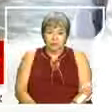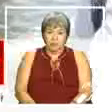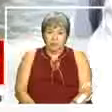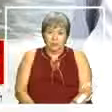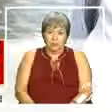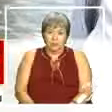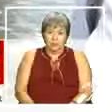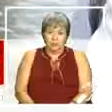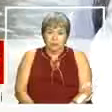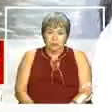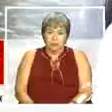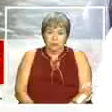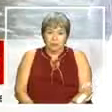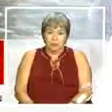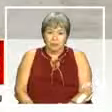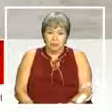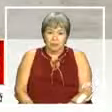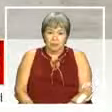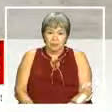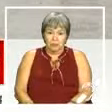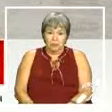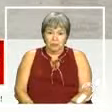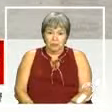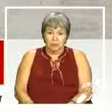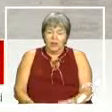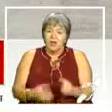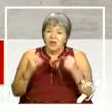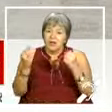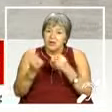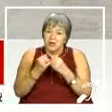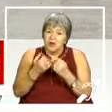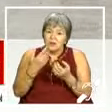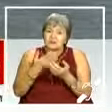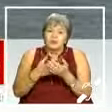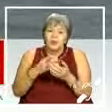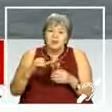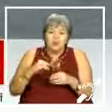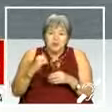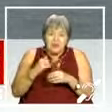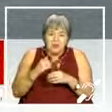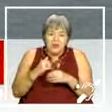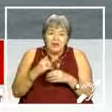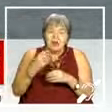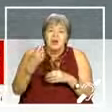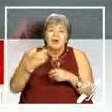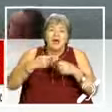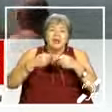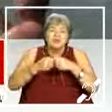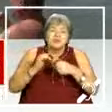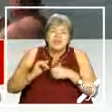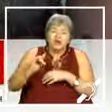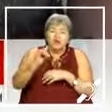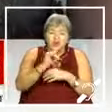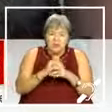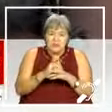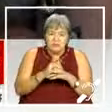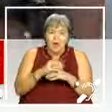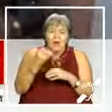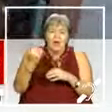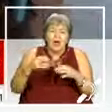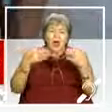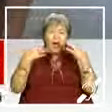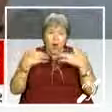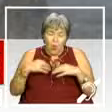možeš šetati, ne možeš, moraš biti u zatvorenom prostoru. Dificil este și pentru tineri angajați în industria turistică și care sunt costumați